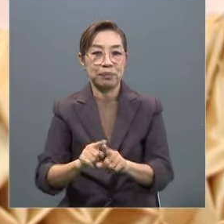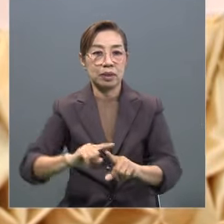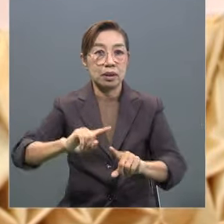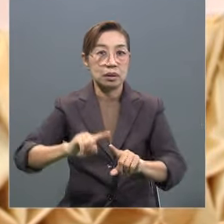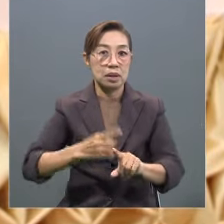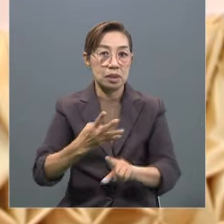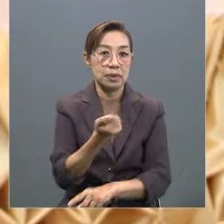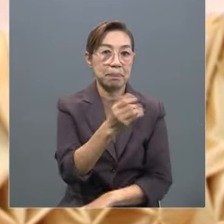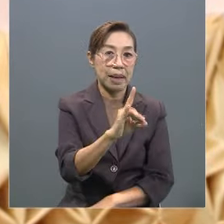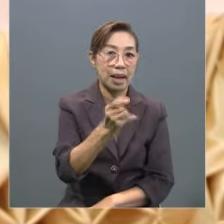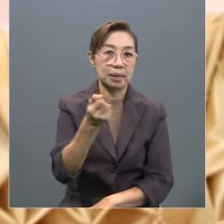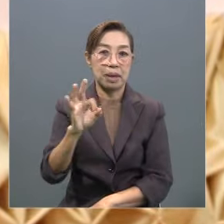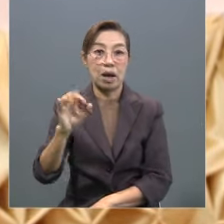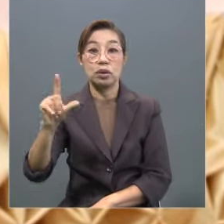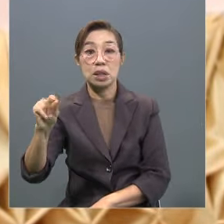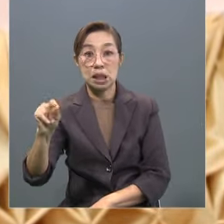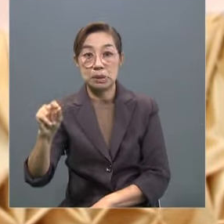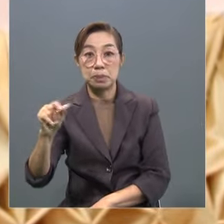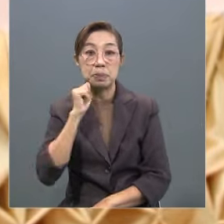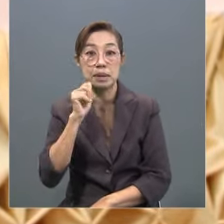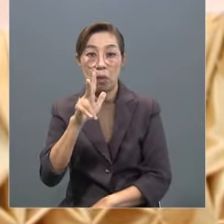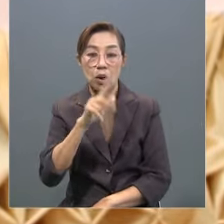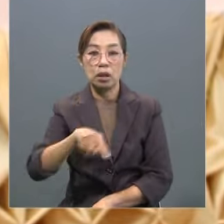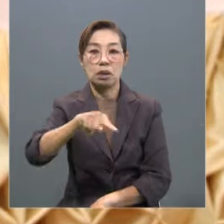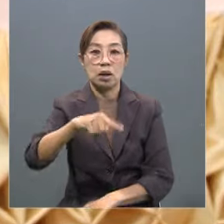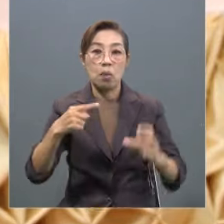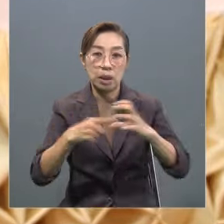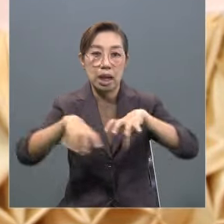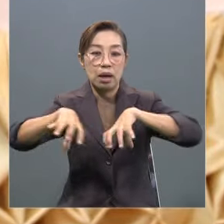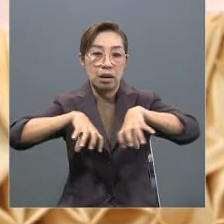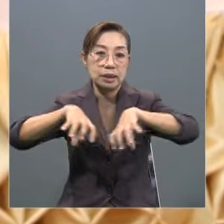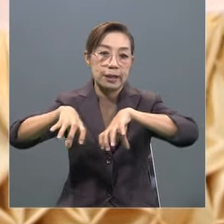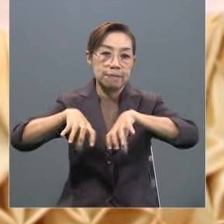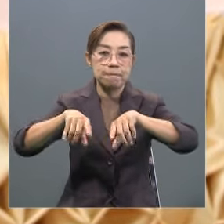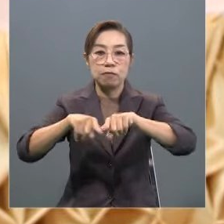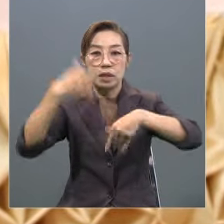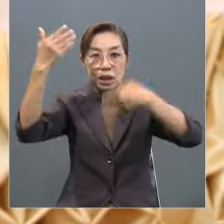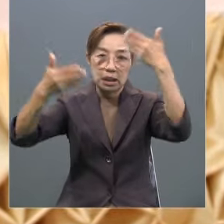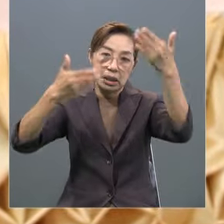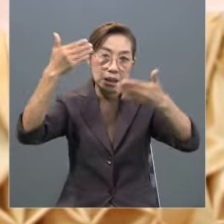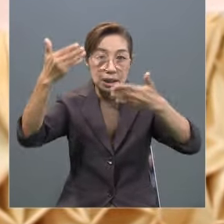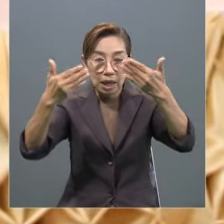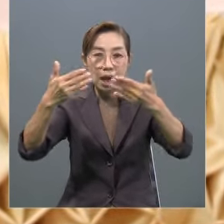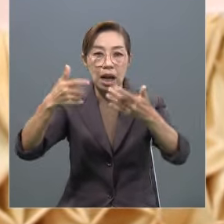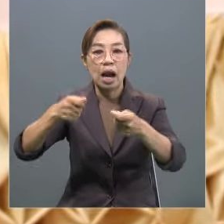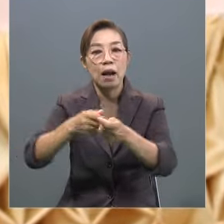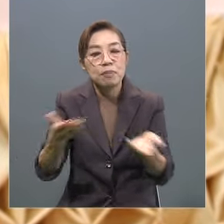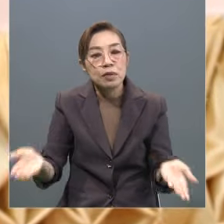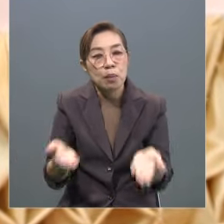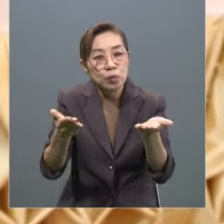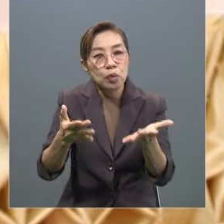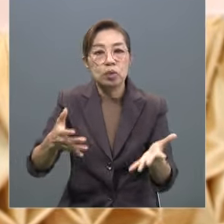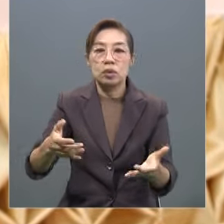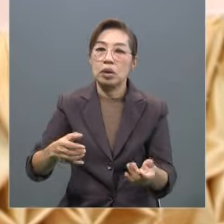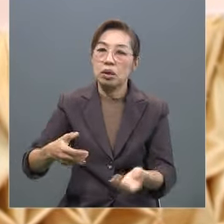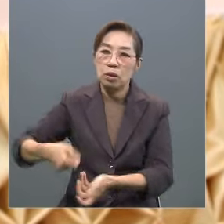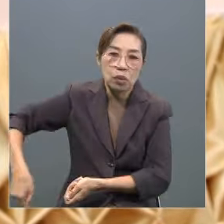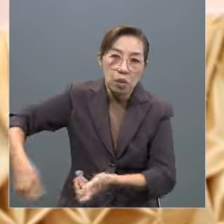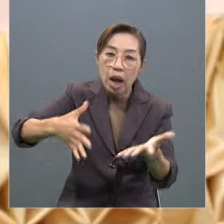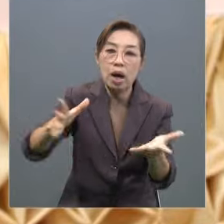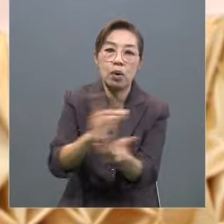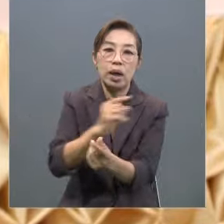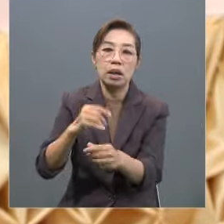18 19 20นะครับก็จะเป็นช่วงที่เราได้ดำเนินการในการจัดกิจกรรมส่งเสริมสืบสารนะครับในเรื่องของวัฒ